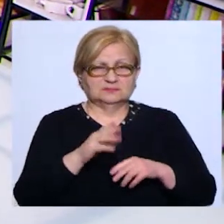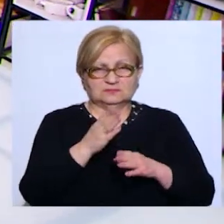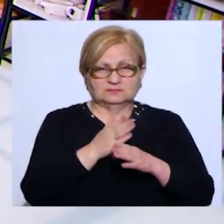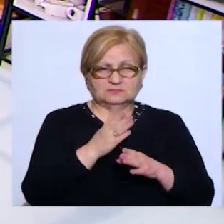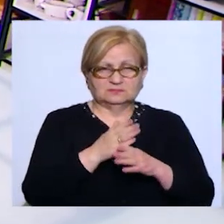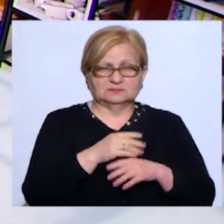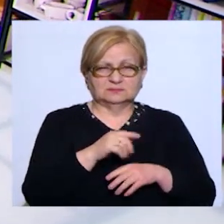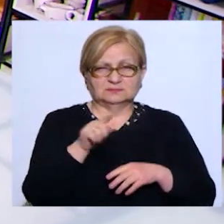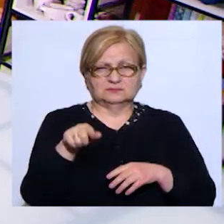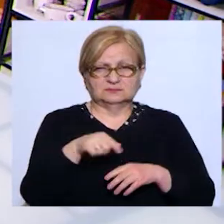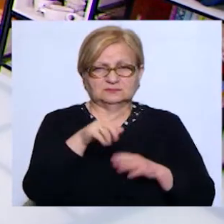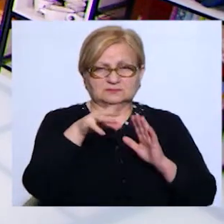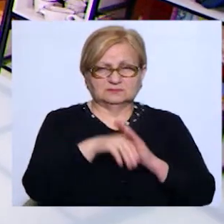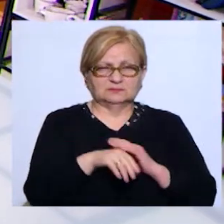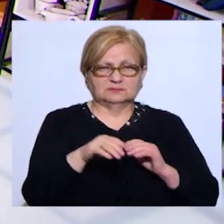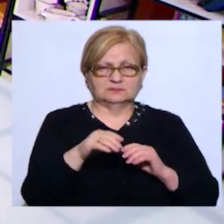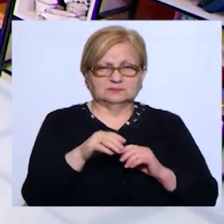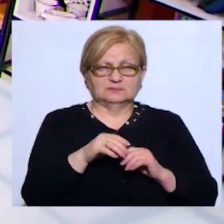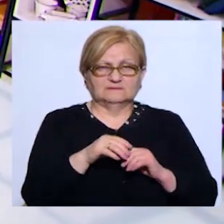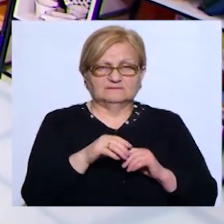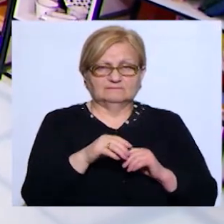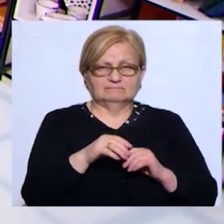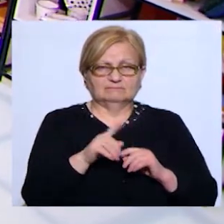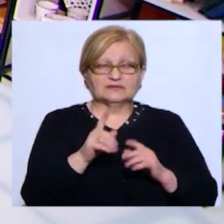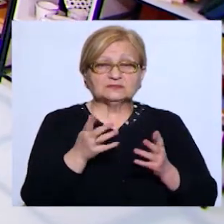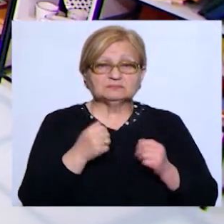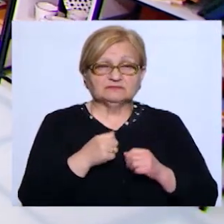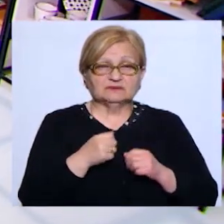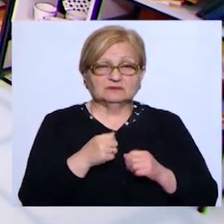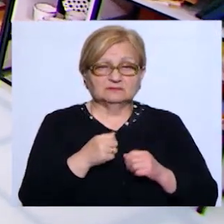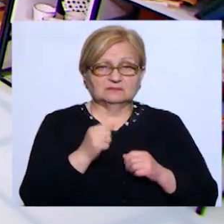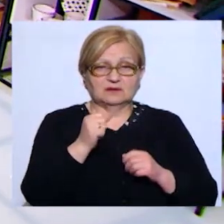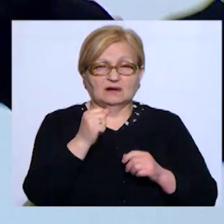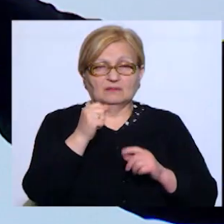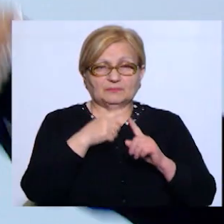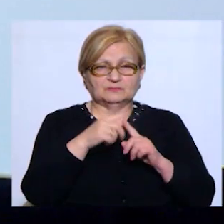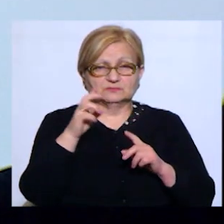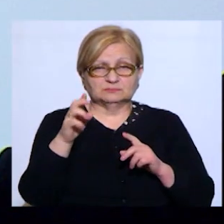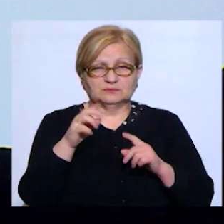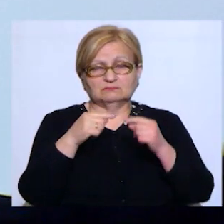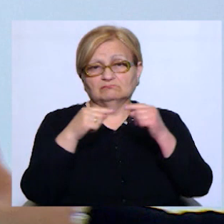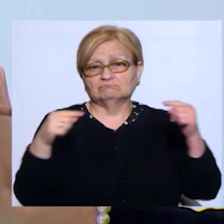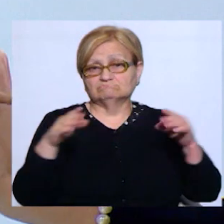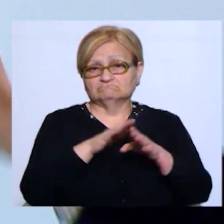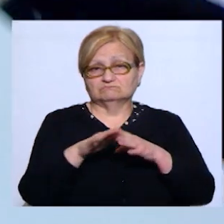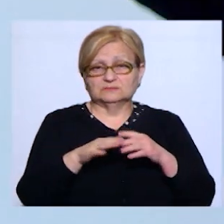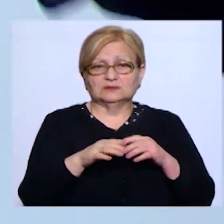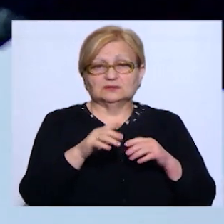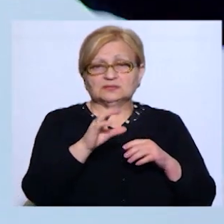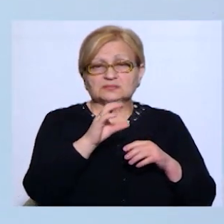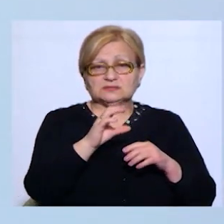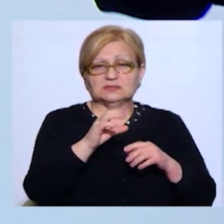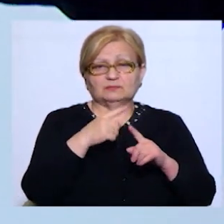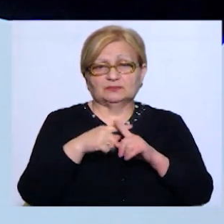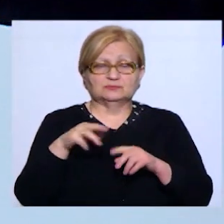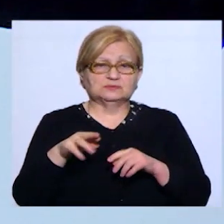აი 1-4-იანი, ეს C, ეს D. და ნახეთ, რას მივიღებ? A + B არის მთლიანი მონაკვეთი, ეს C + D.